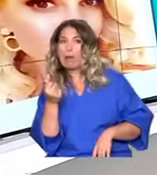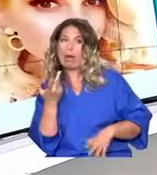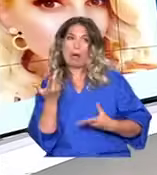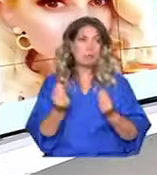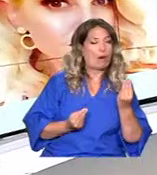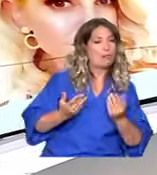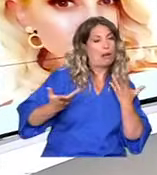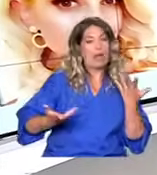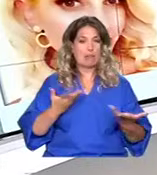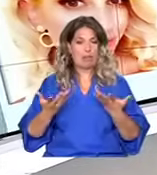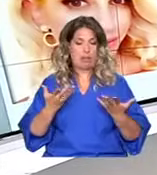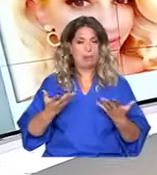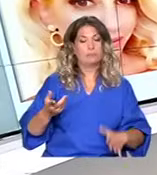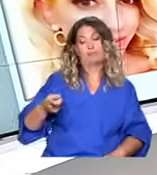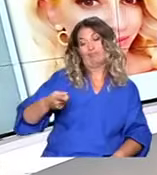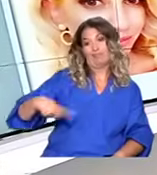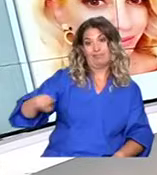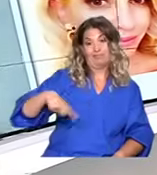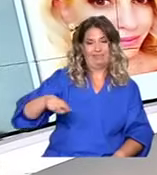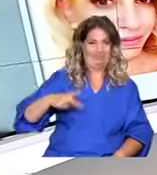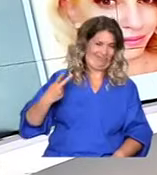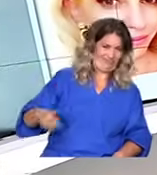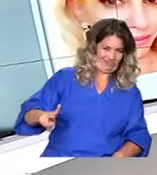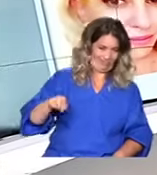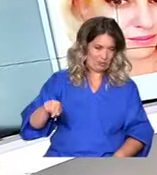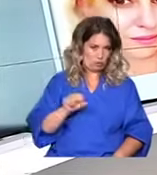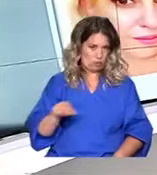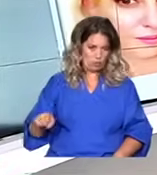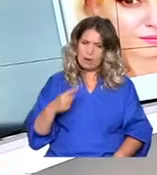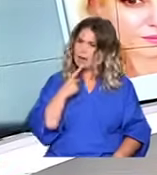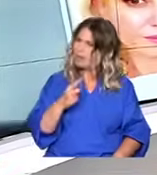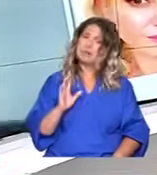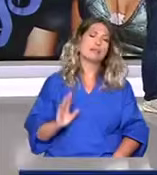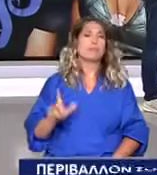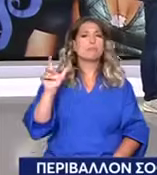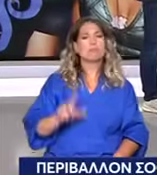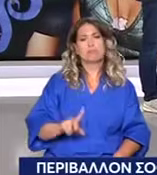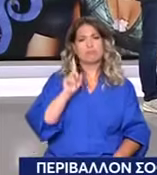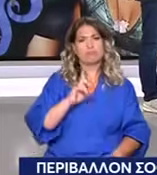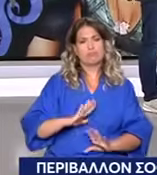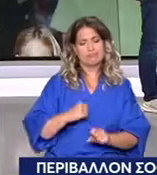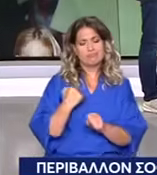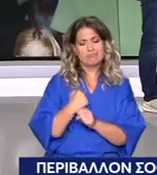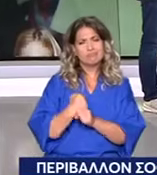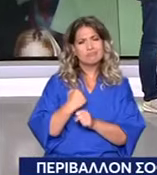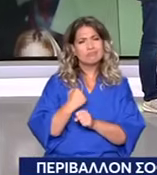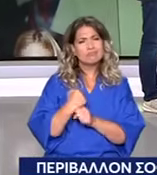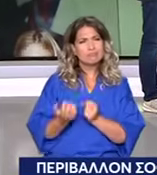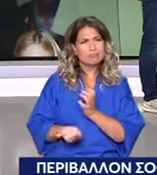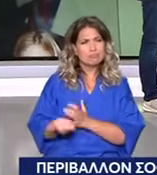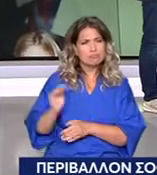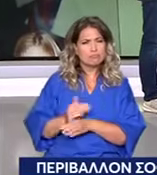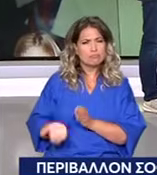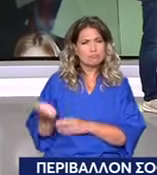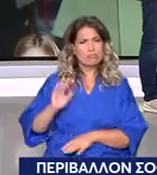Αυτό που λέει το περιβάλλον της Σοφίας Πολυζωγοπούλου είναι ότι είναι μια γυναίκα η οποία δούλευε από το πρωί μέχρι το